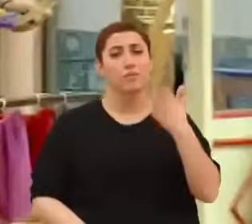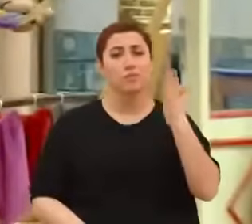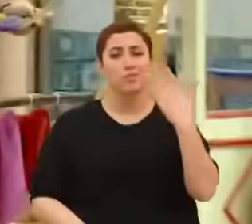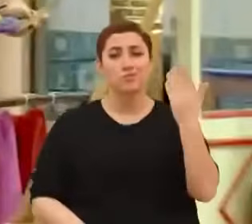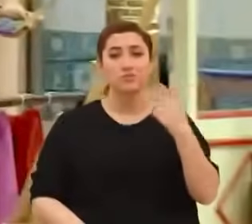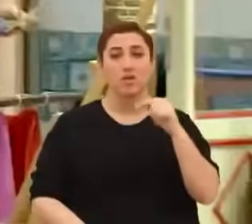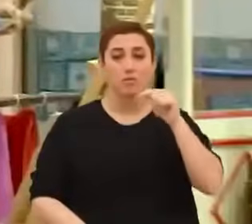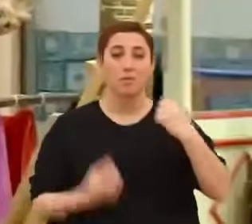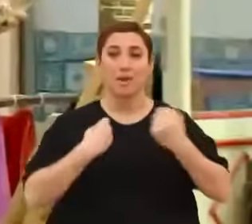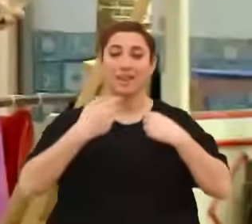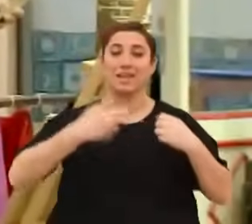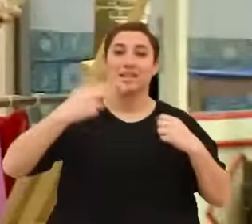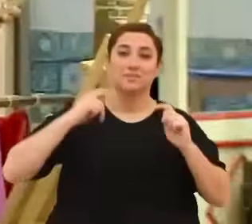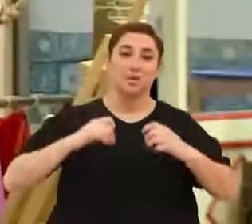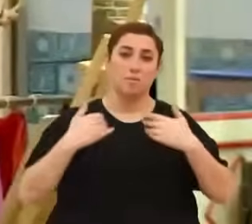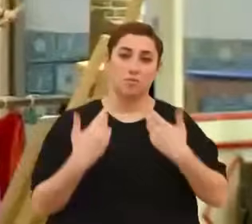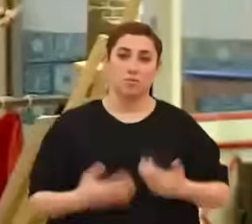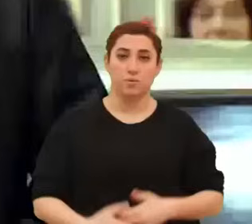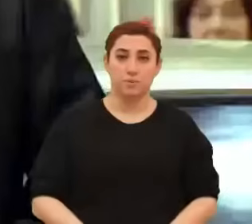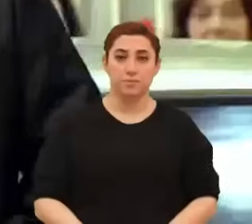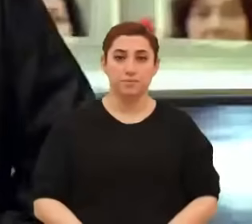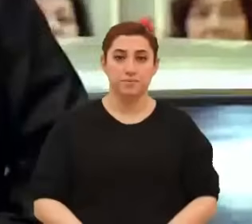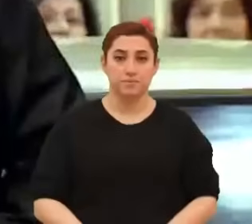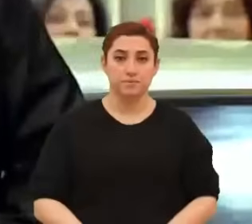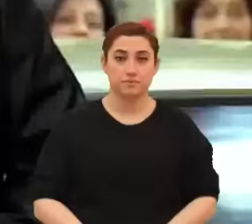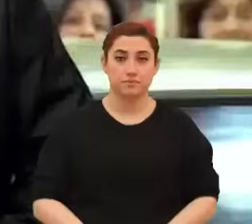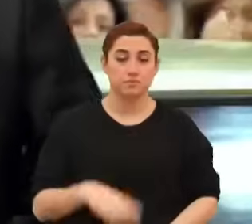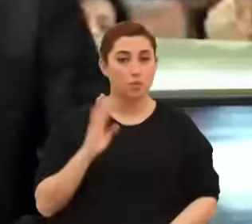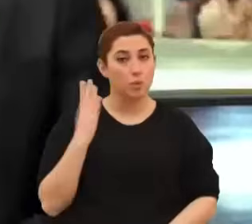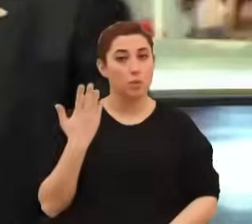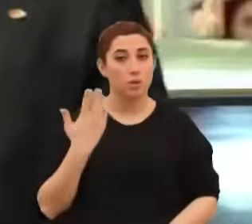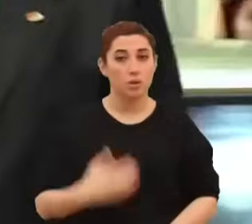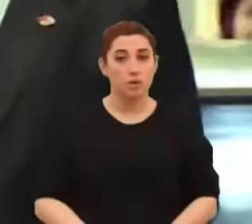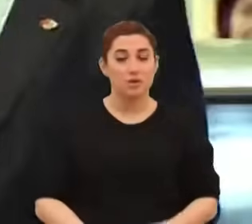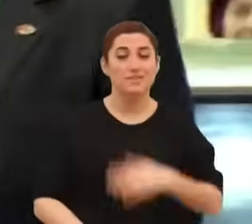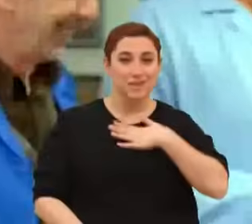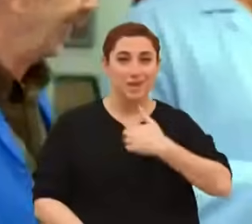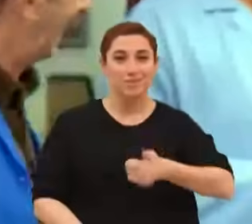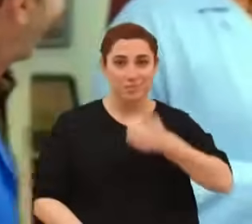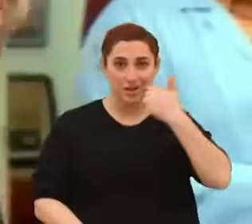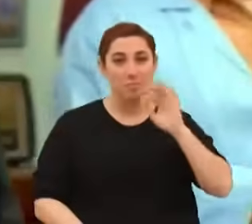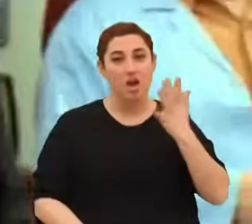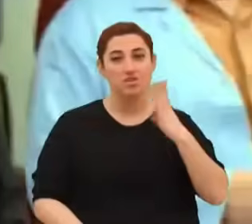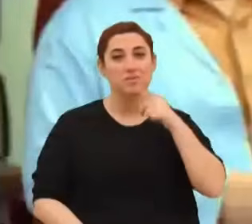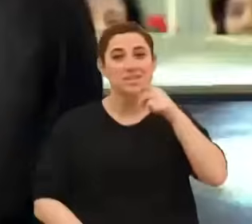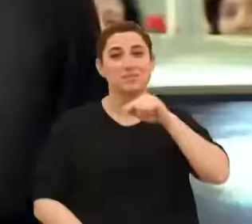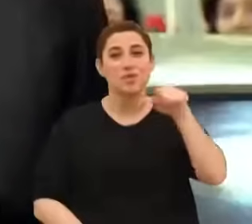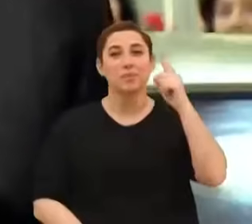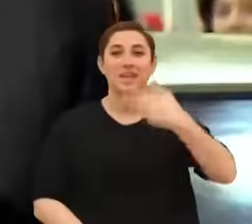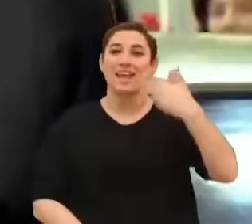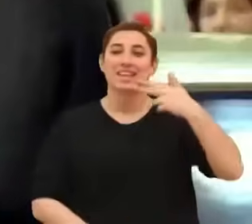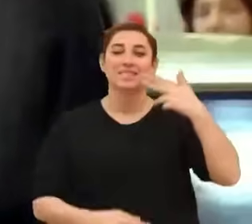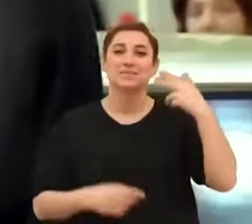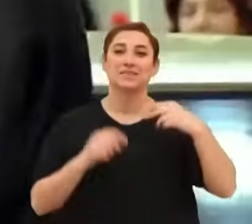Bakkal resmi çizeceğim herhalde burada. Sayın Başkanım, hı, acaba sizin de böyle bir